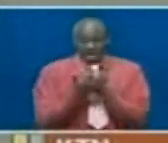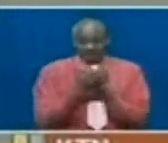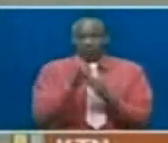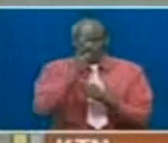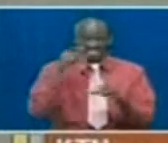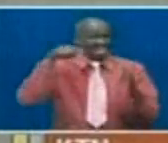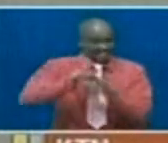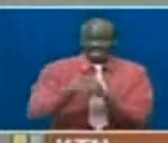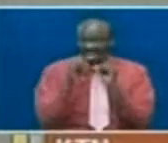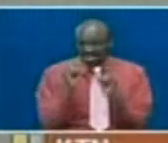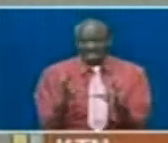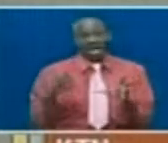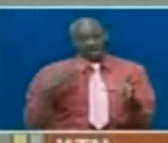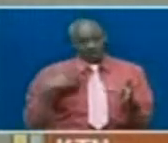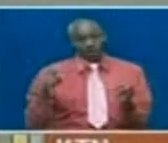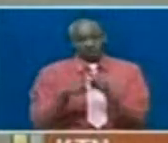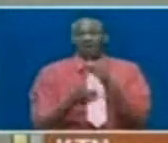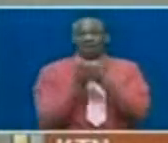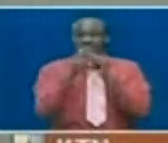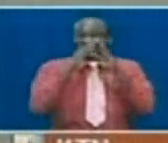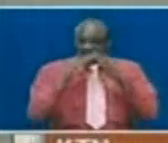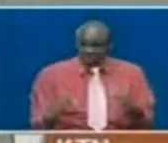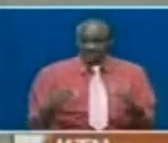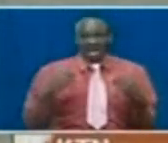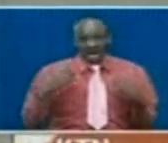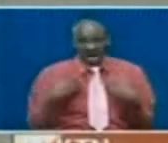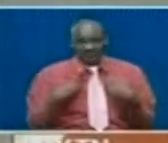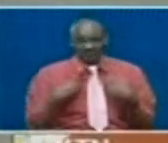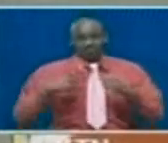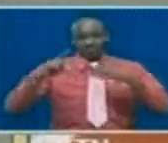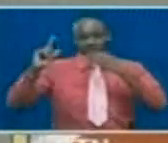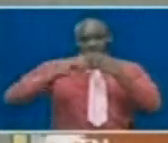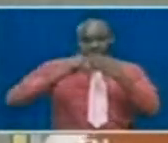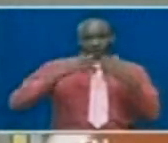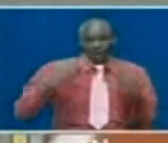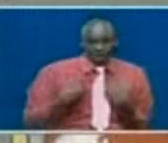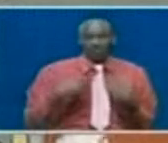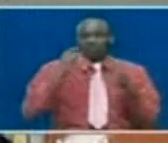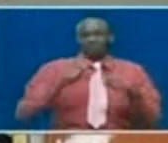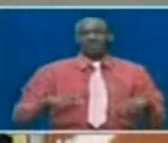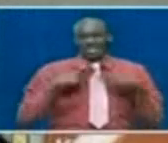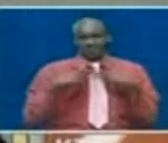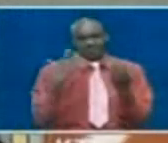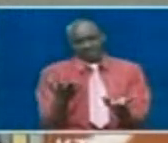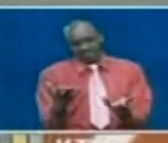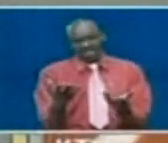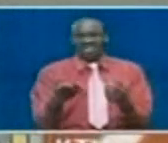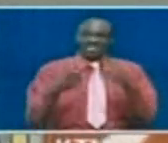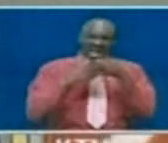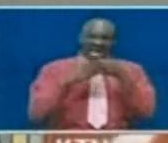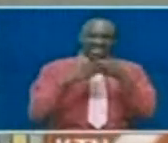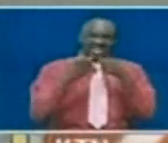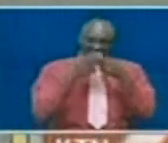kutoingia, vile vile la changia nyumba hiyo isiwepo na nyufa na kuwa na uwezo wa kuishi kwa muda wa zaidi ya